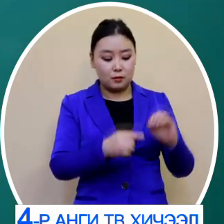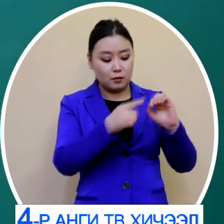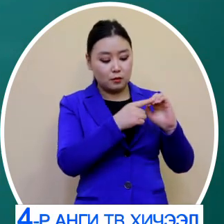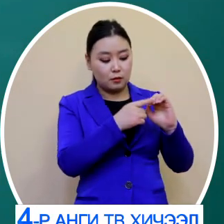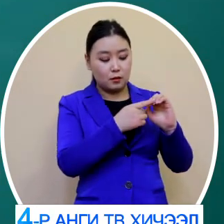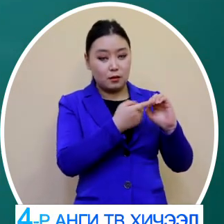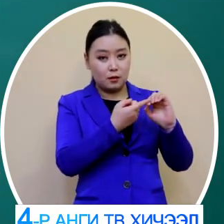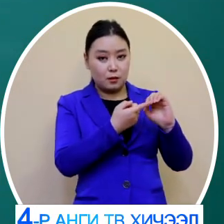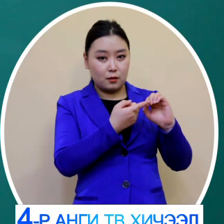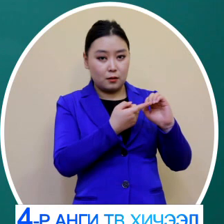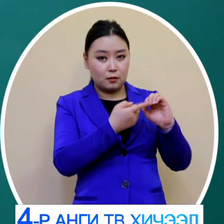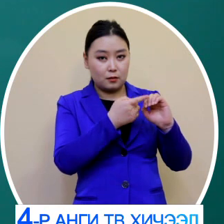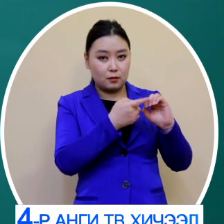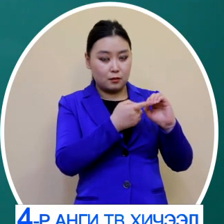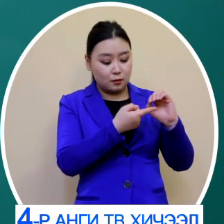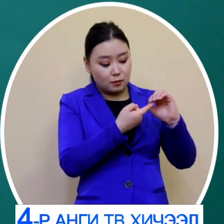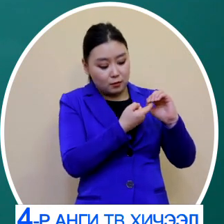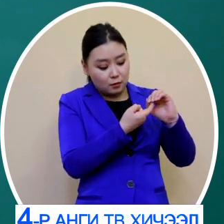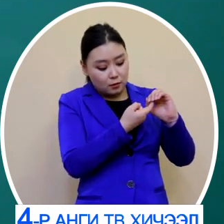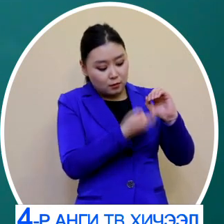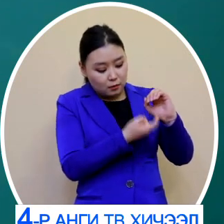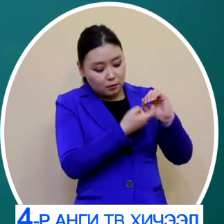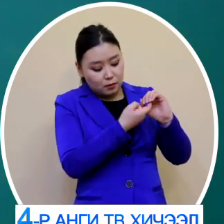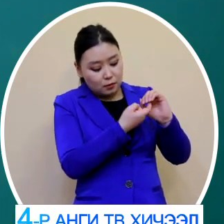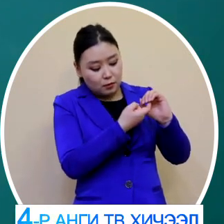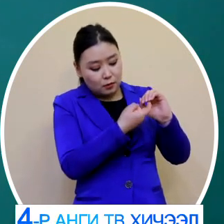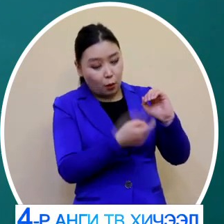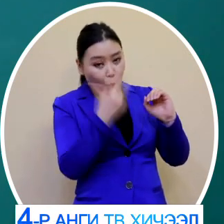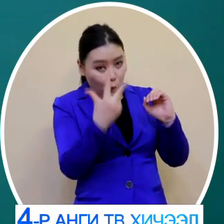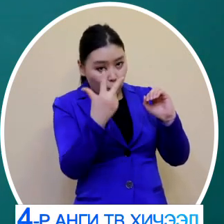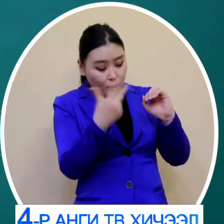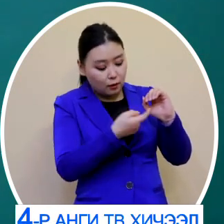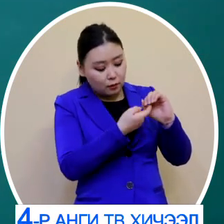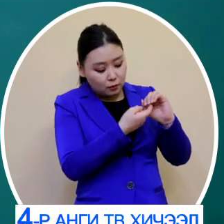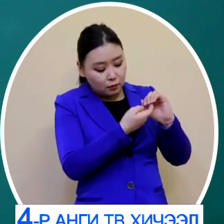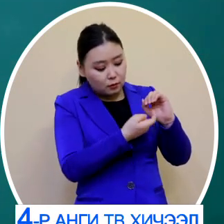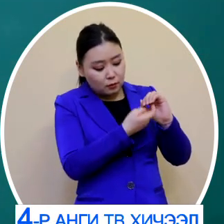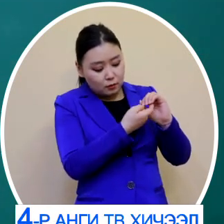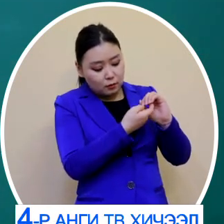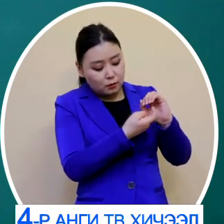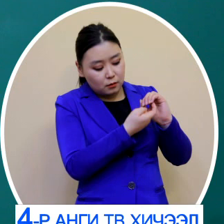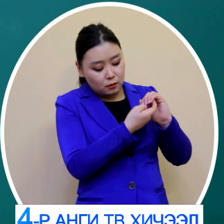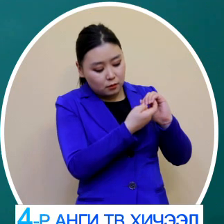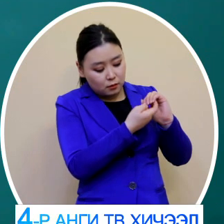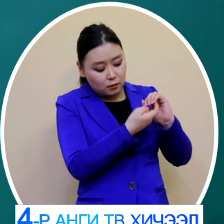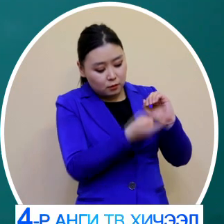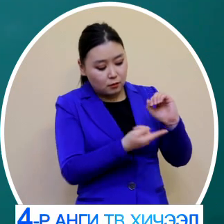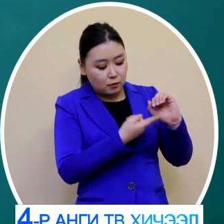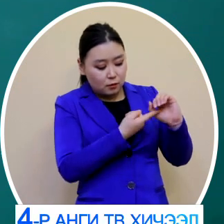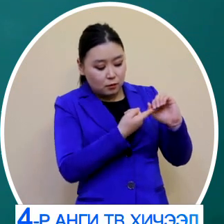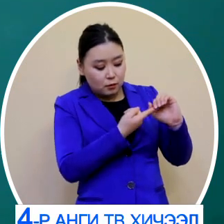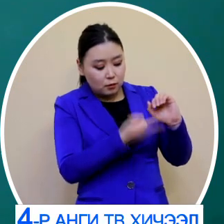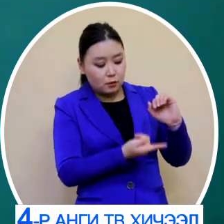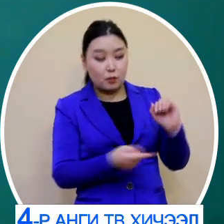шүднийхаа сойзны арын үсээр гадаг тишин шүрдэх хөдөлгөөнөөр нэг шүдний гадаргуун дээр 3 удаагийн давтамжтай хийж